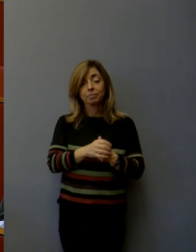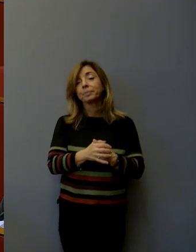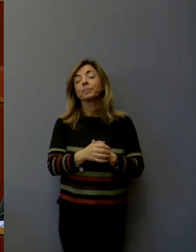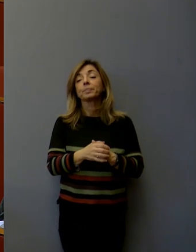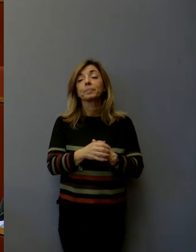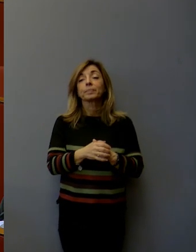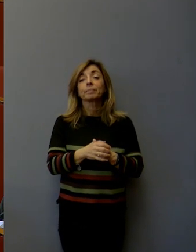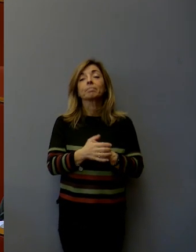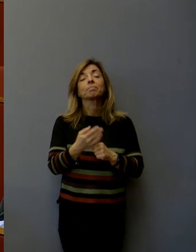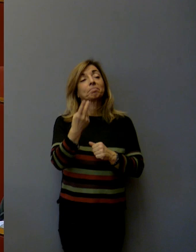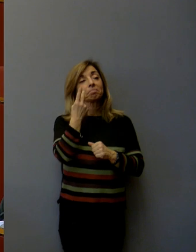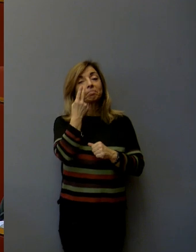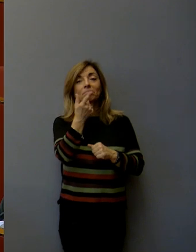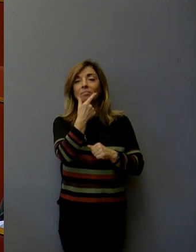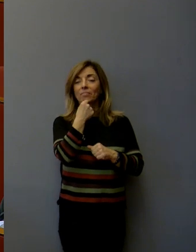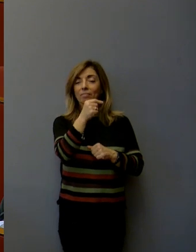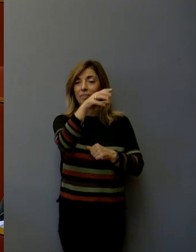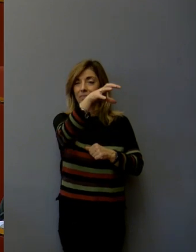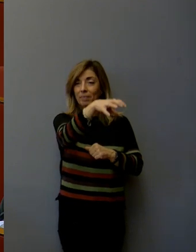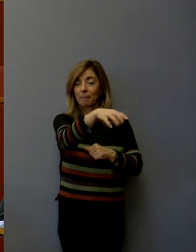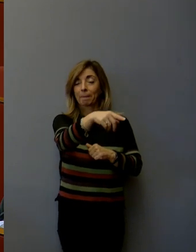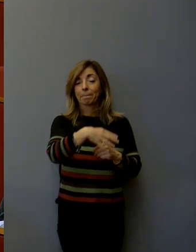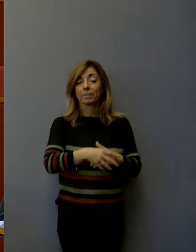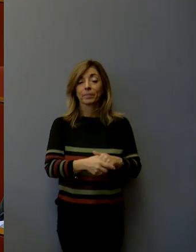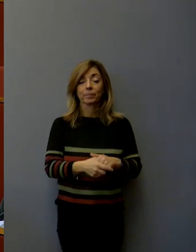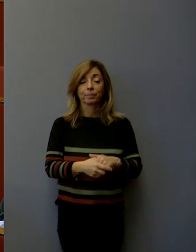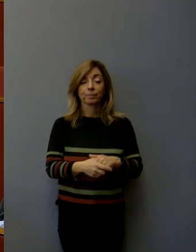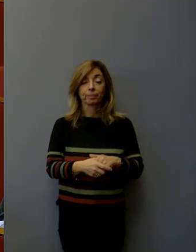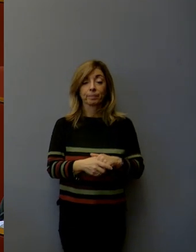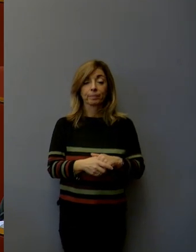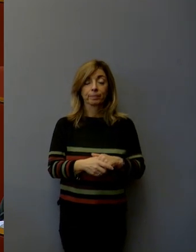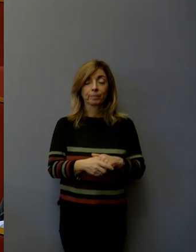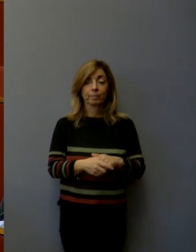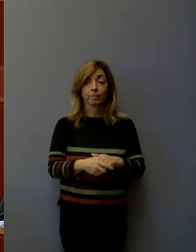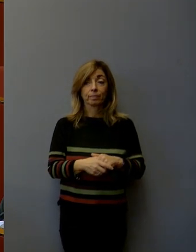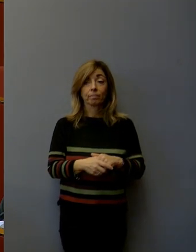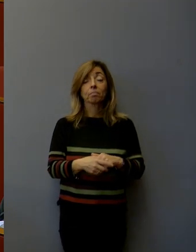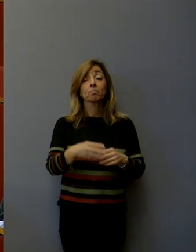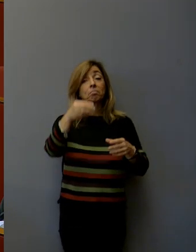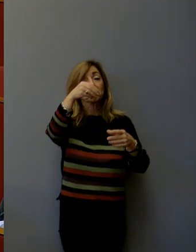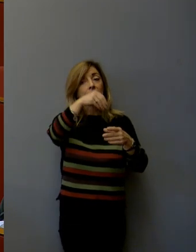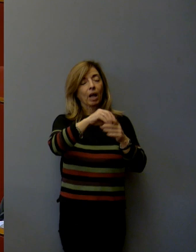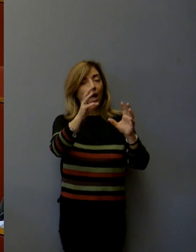la bellezza del patrimonio artistico che contiene